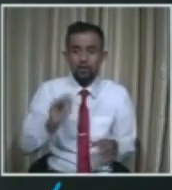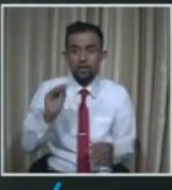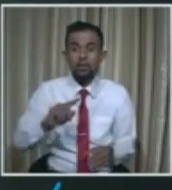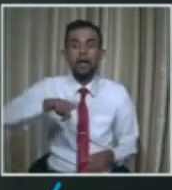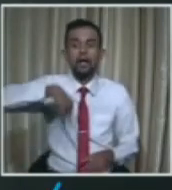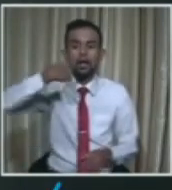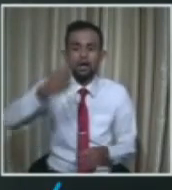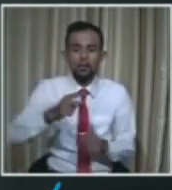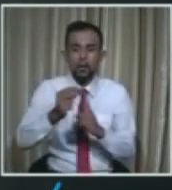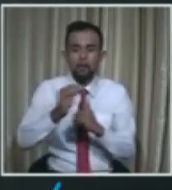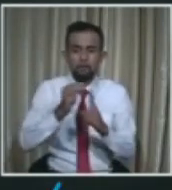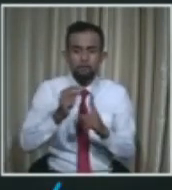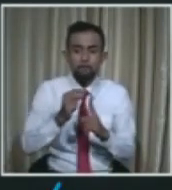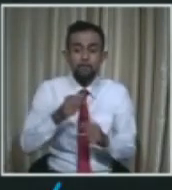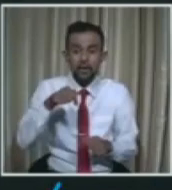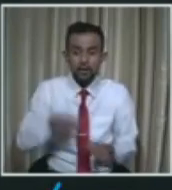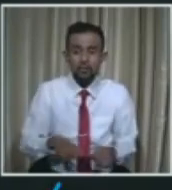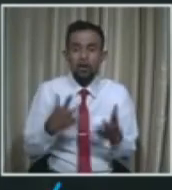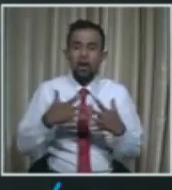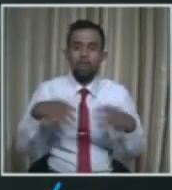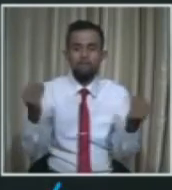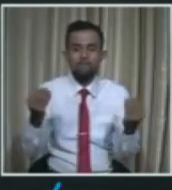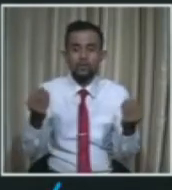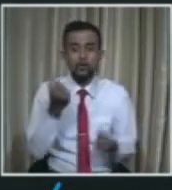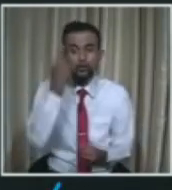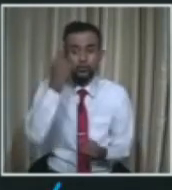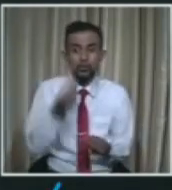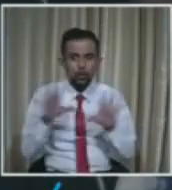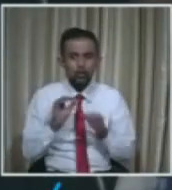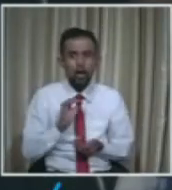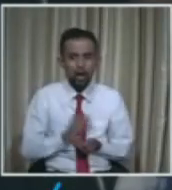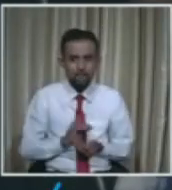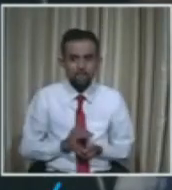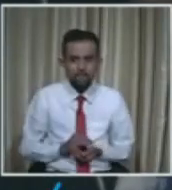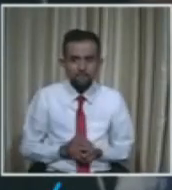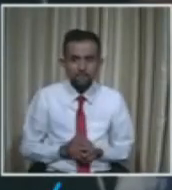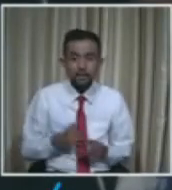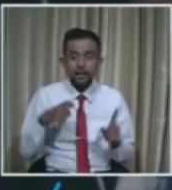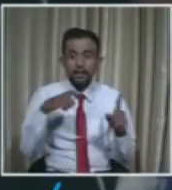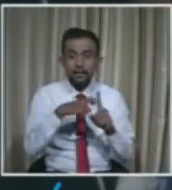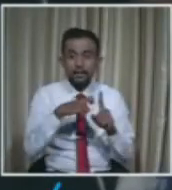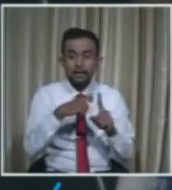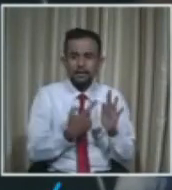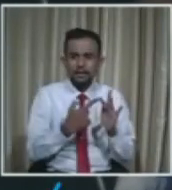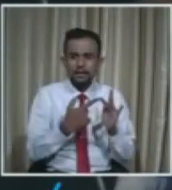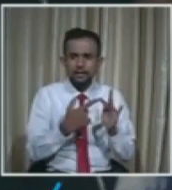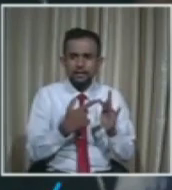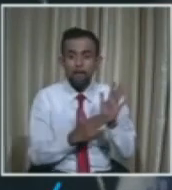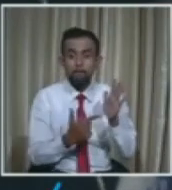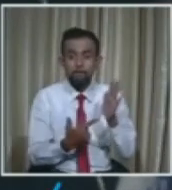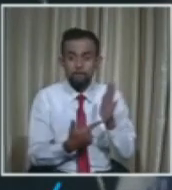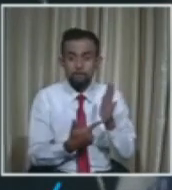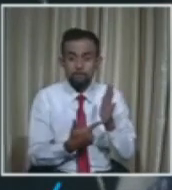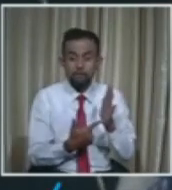පුළුවන් මේ පාර්ලිමේන්තුවට මේක විසඳ ගන්න යෝජනාව ගේන්න අපිට පුළුවන් මේ කීර්තිරත් රත්න කියන SSP වරයා